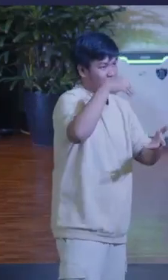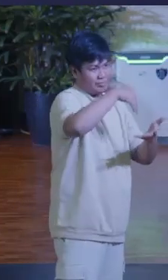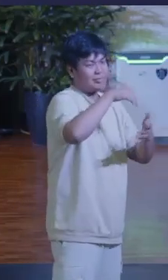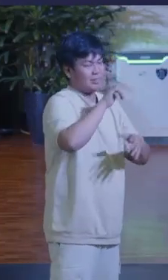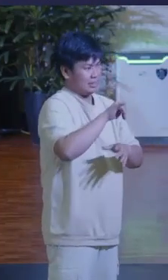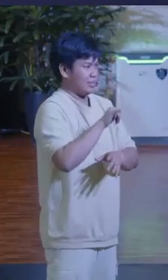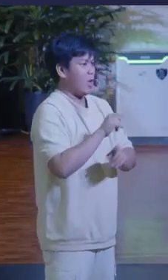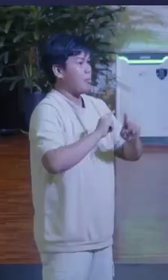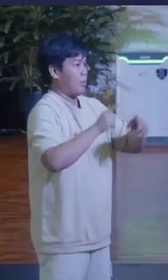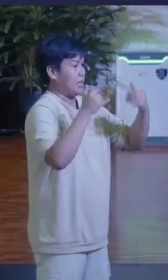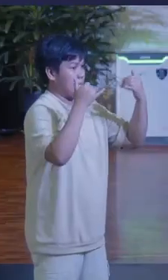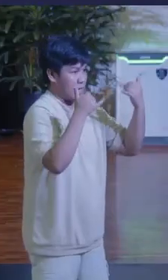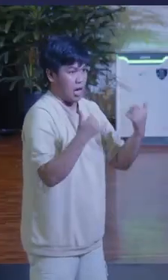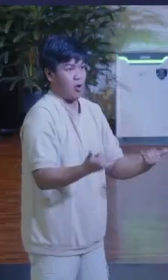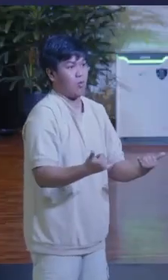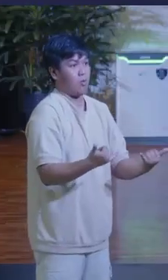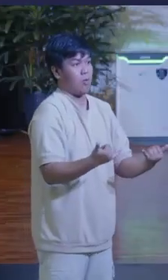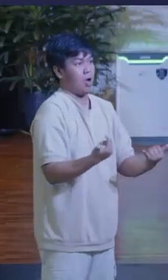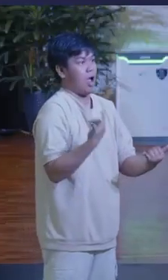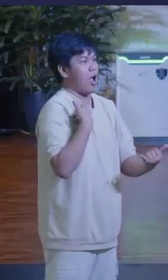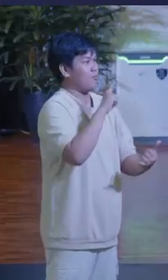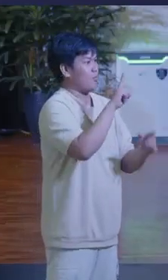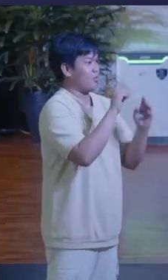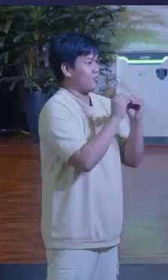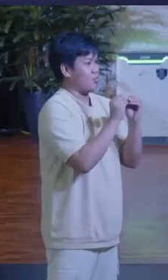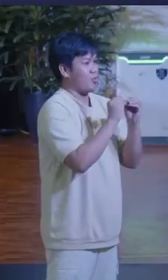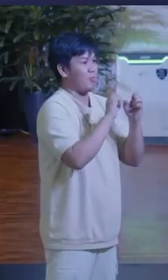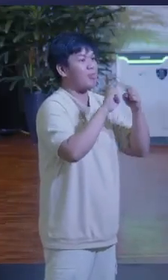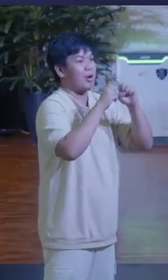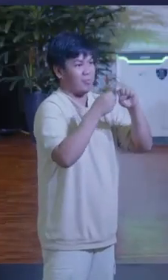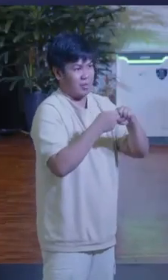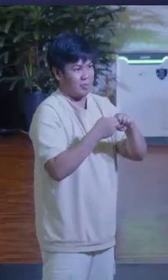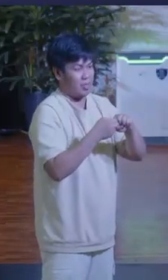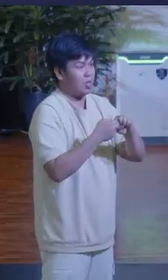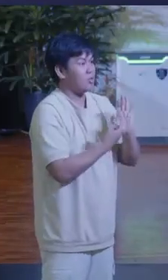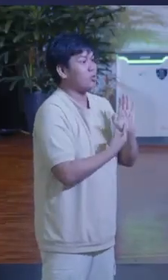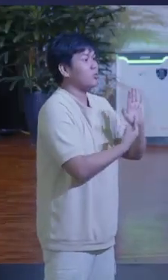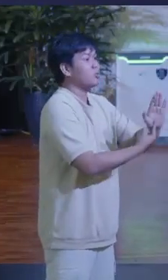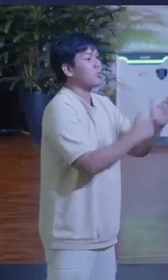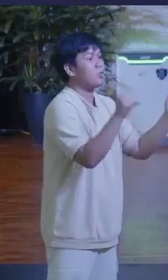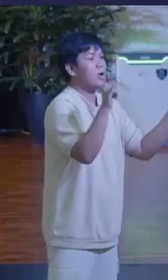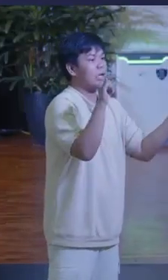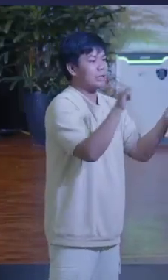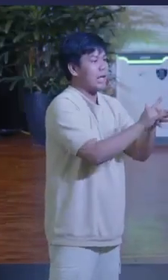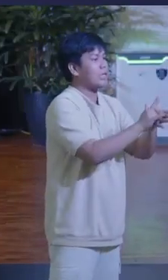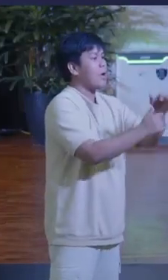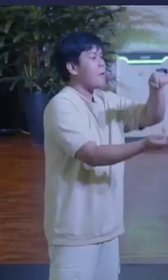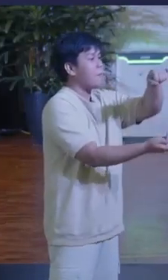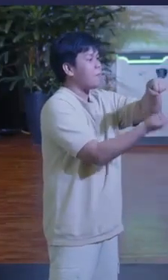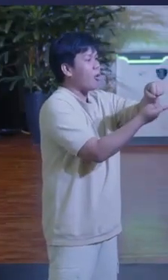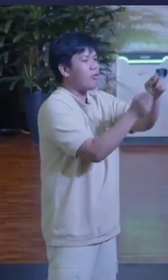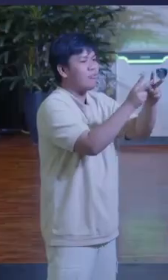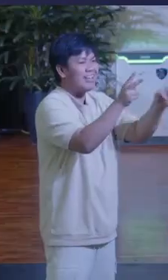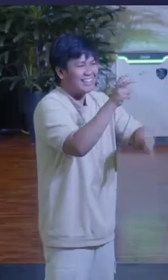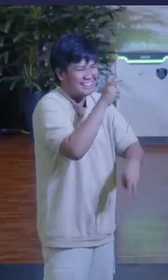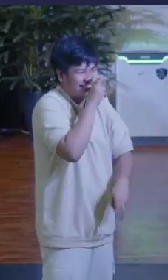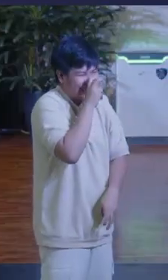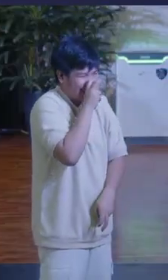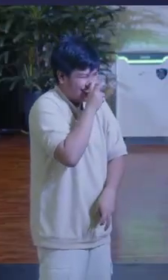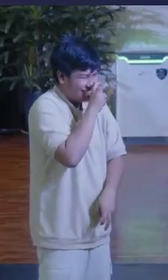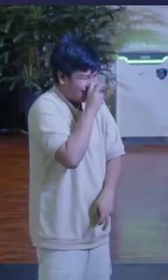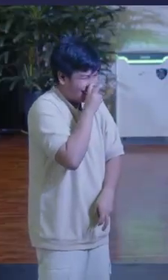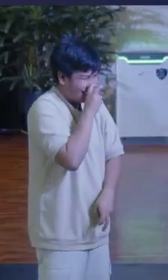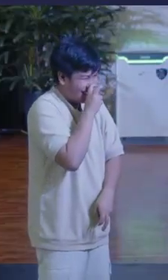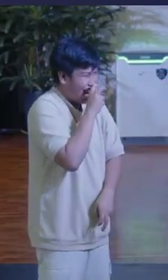ngayon, meron pang isang pagpapatunay na si Pablo ay merong